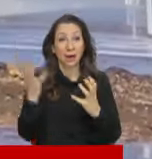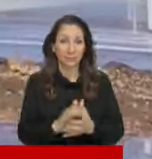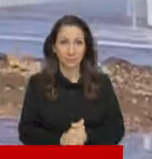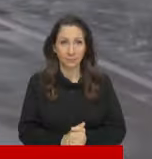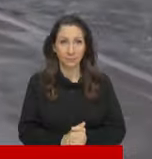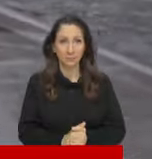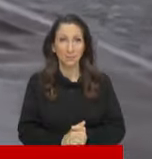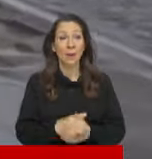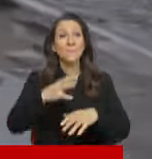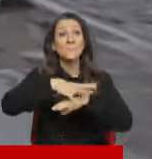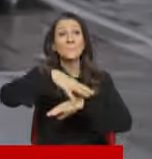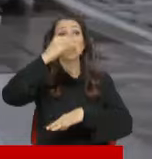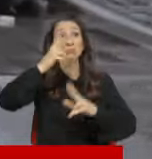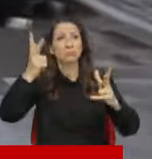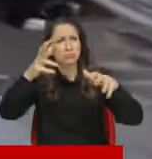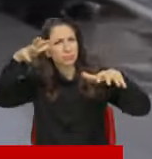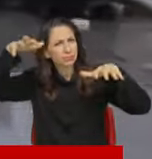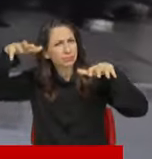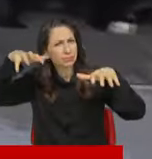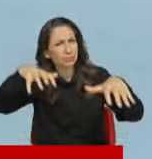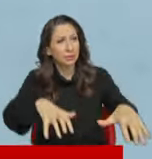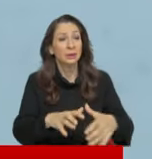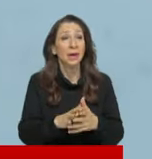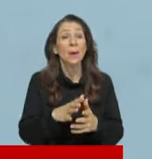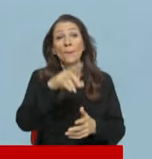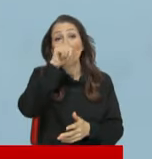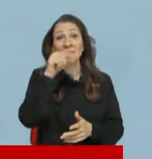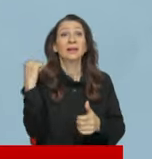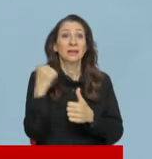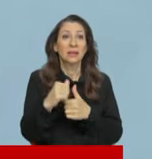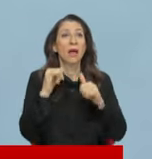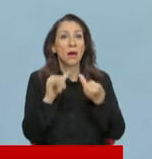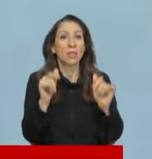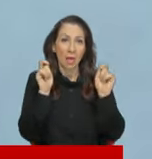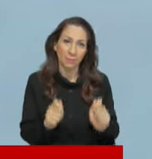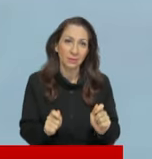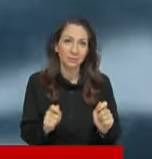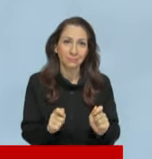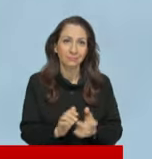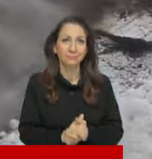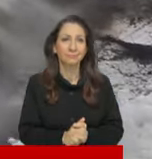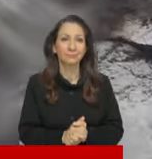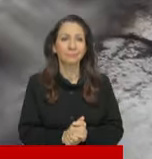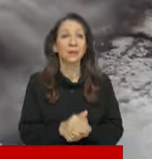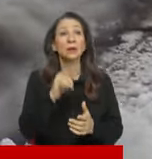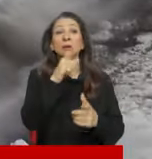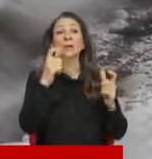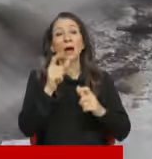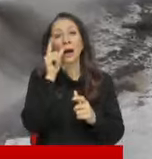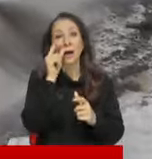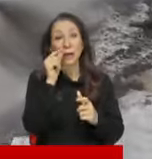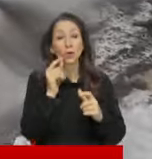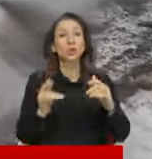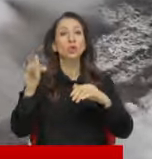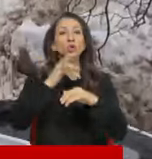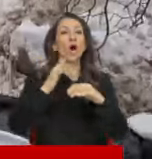fırtına Mardin'de şiddetli yağış Mart yine kapıdan baktırdı Burası Hakkari'nin